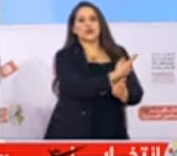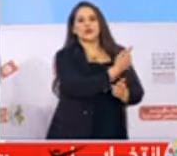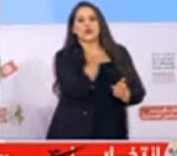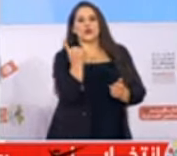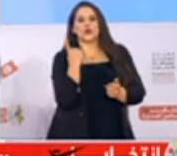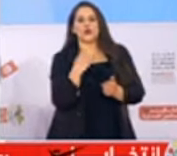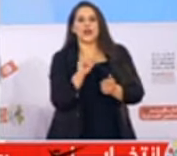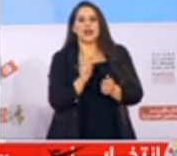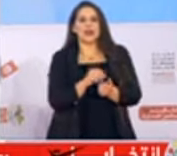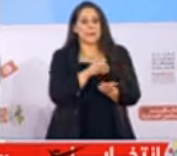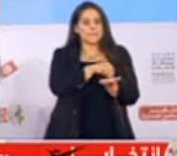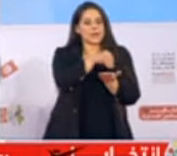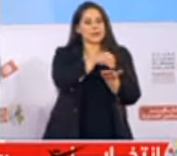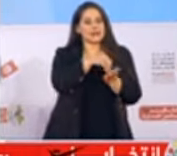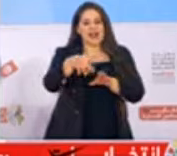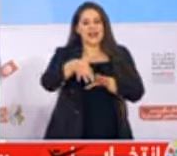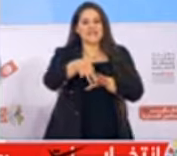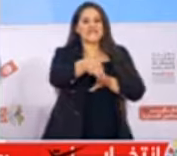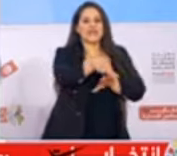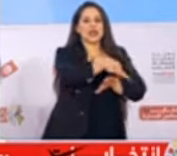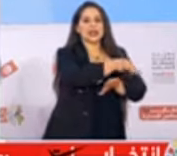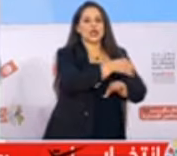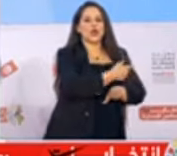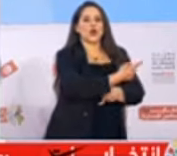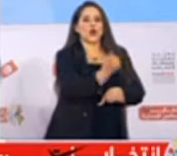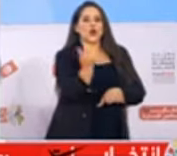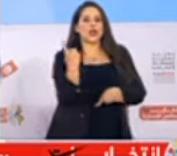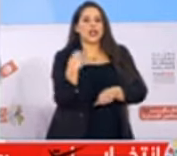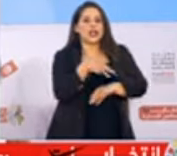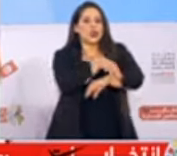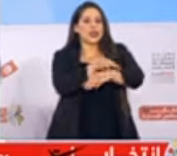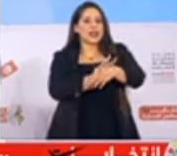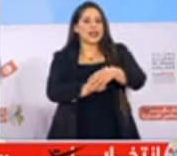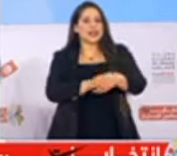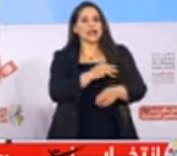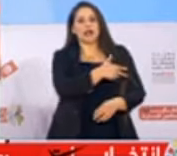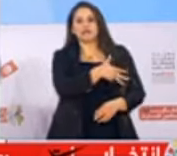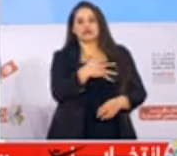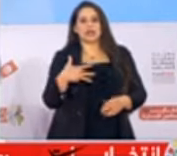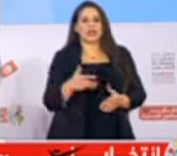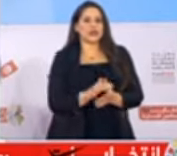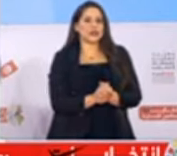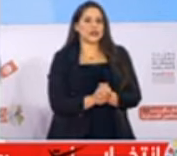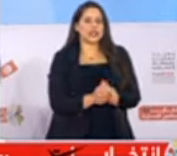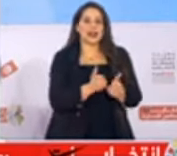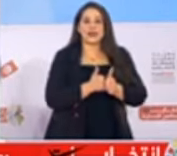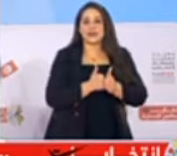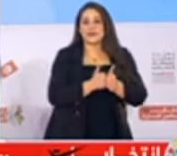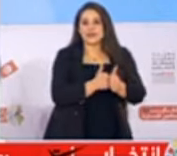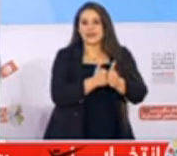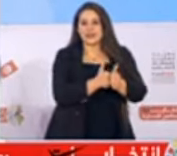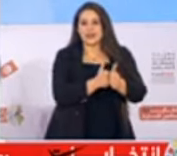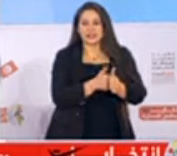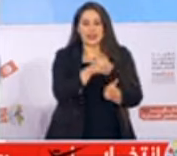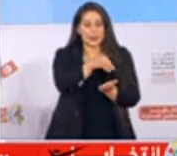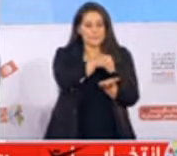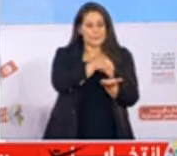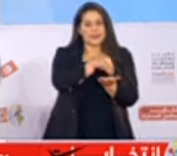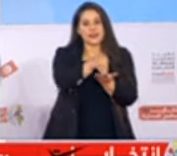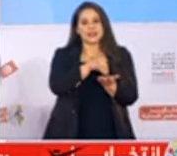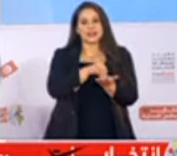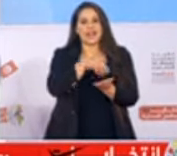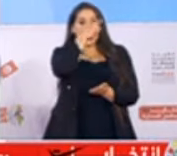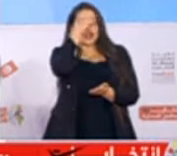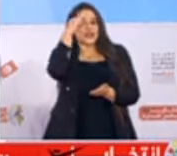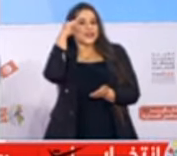هيئاتنا الفرعية الموجودة في كامل ولايات الجمهورية، حيث تريدنا تباعا محاضر التجميع، وإن شاء